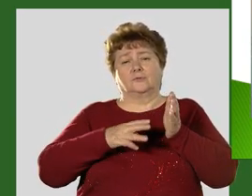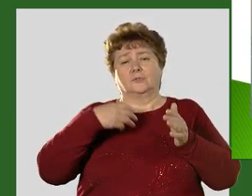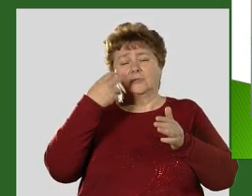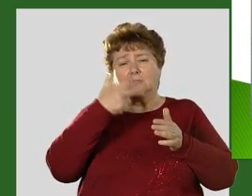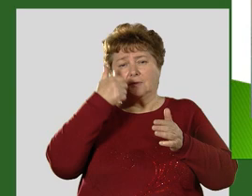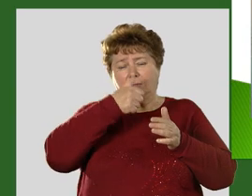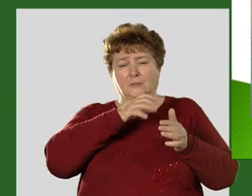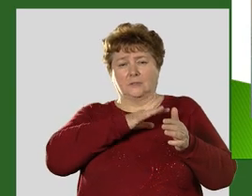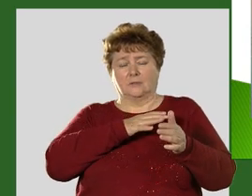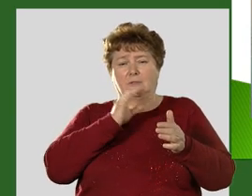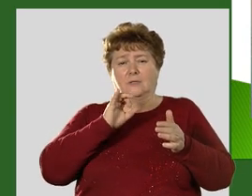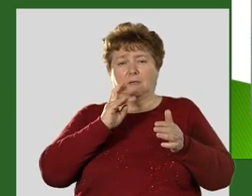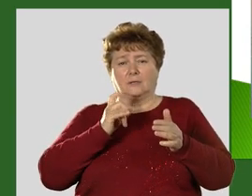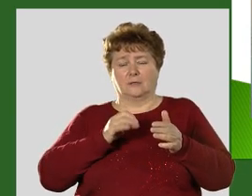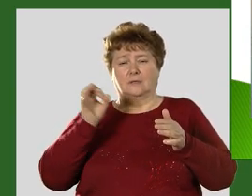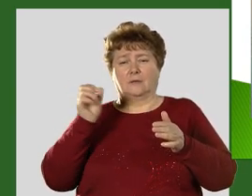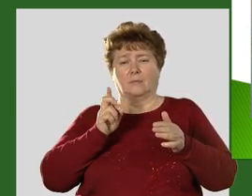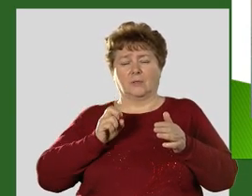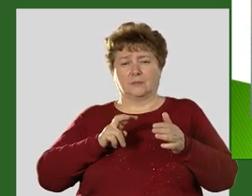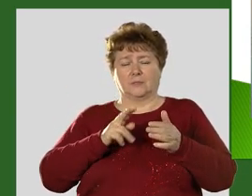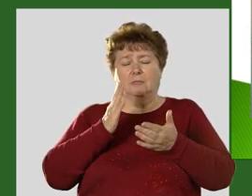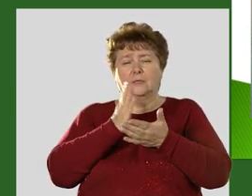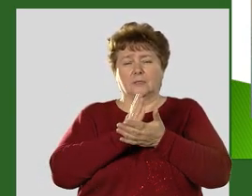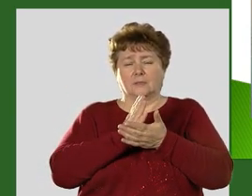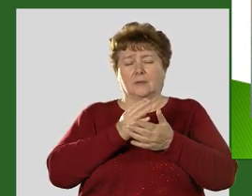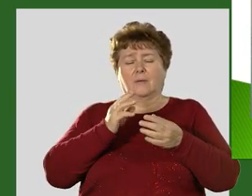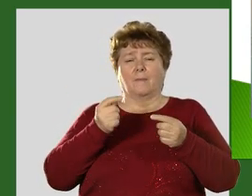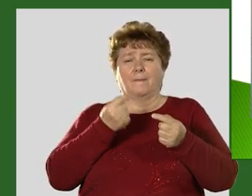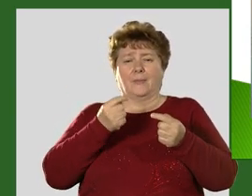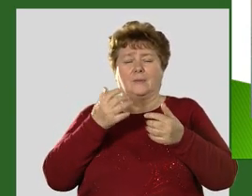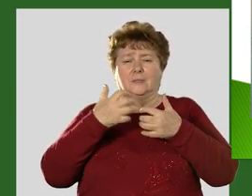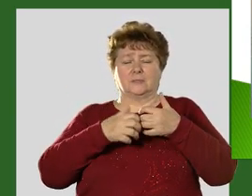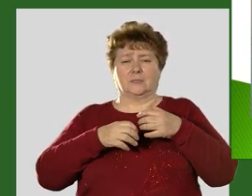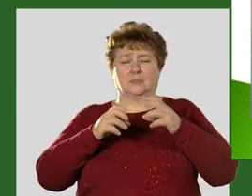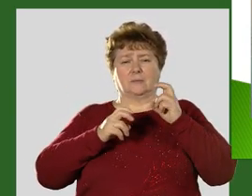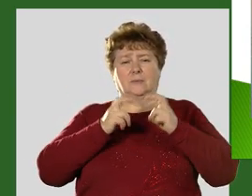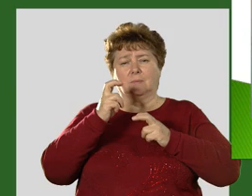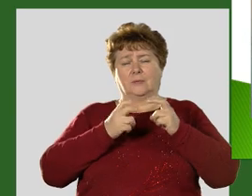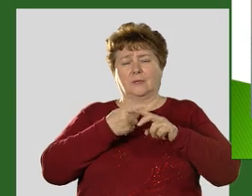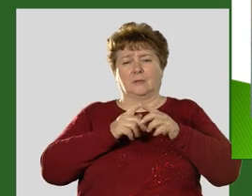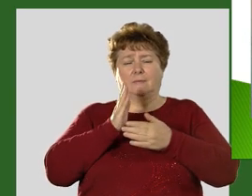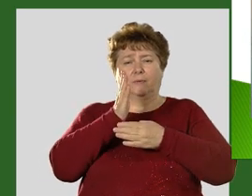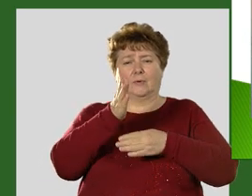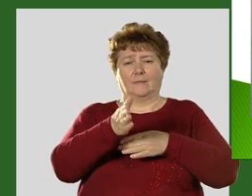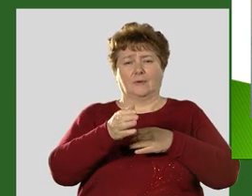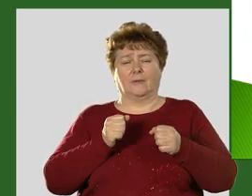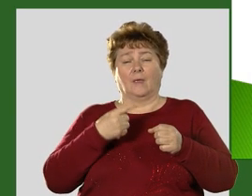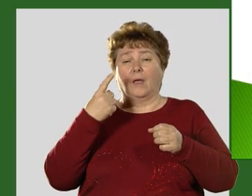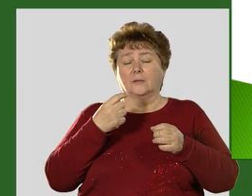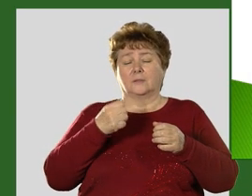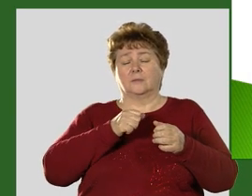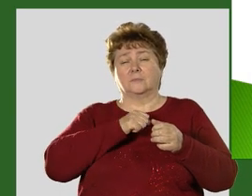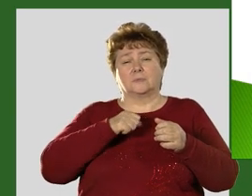1993 года в Иссык-Кульской и Нарынской областях действуют мелкие и средние предприятия этого направления. Одним